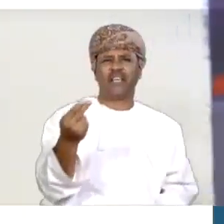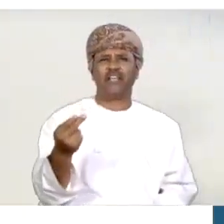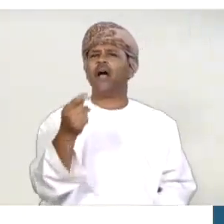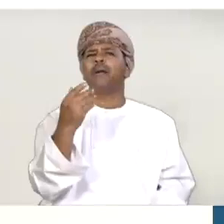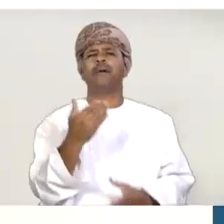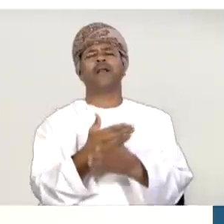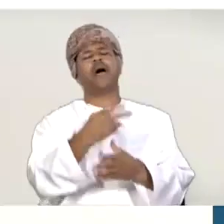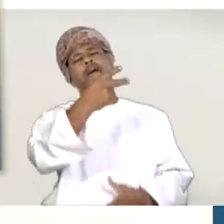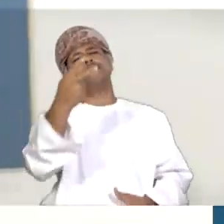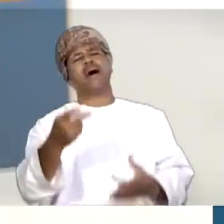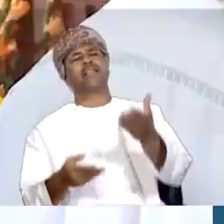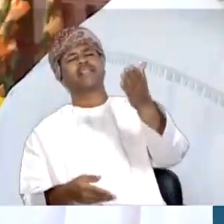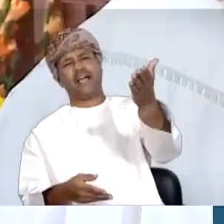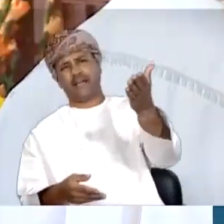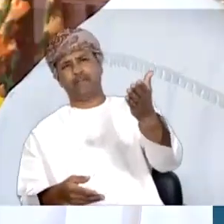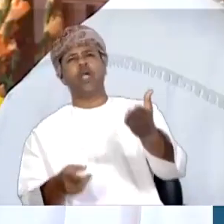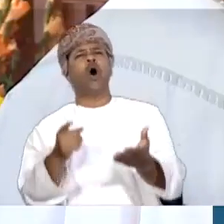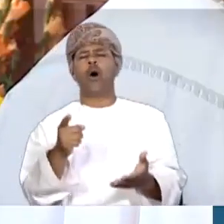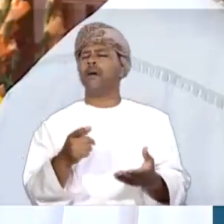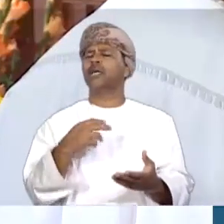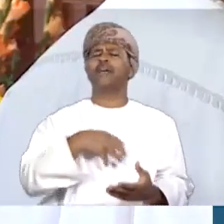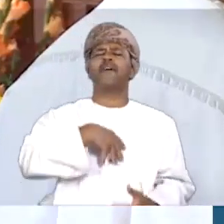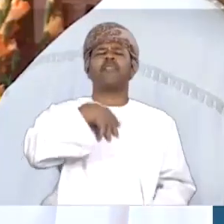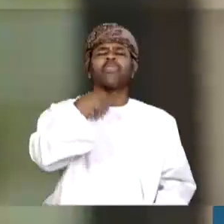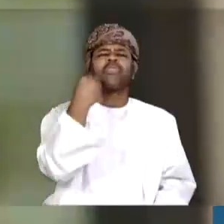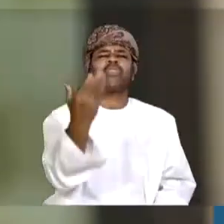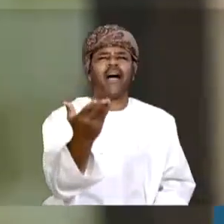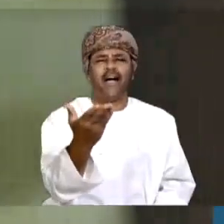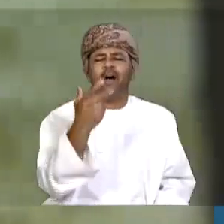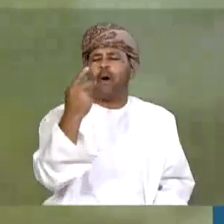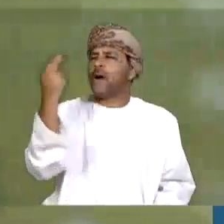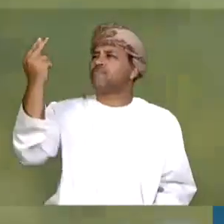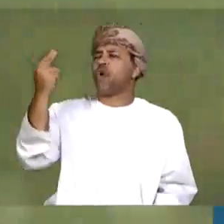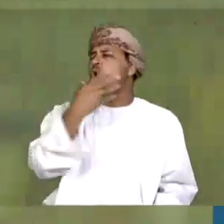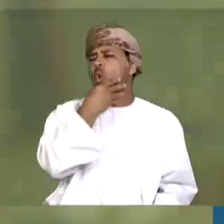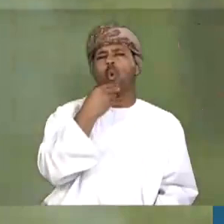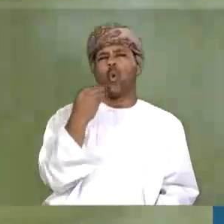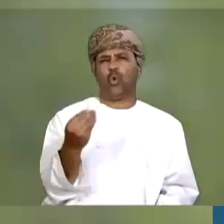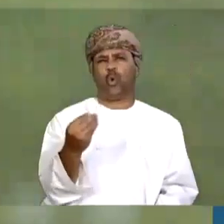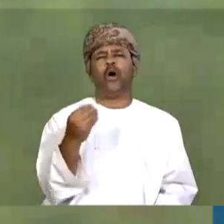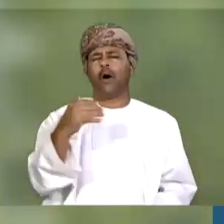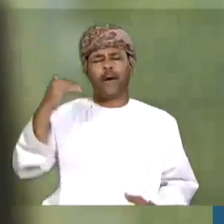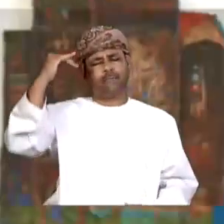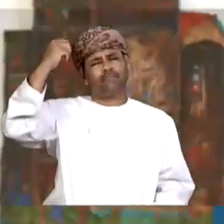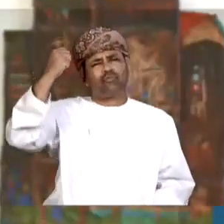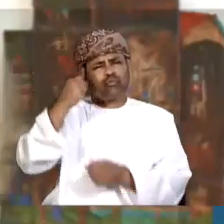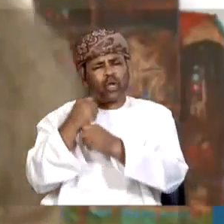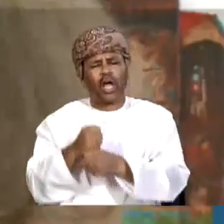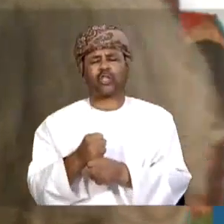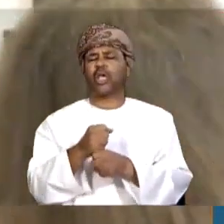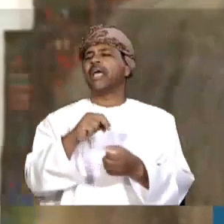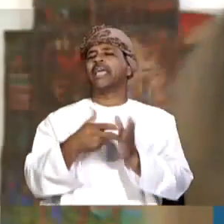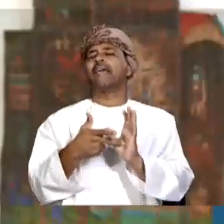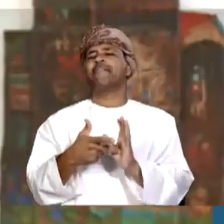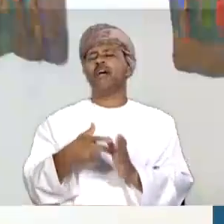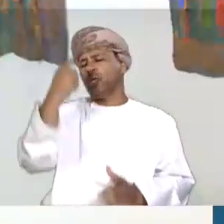خلال هذا المعرض الذي عبر عن خلجاتهم بفضاءات دلالية ترسخ مواقف تحقق